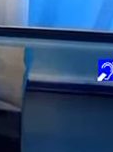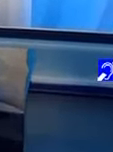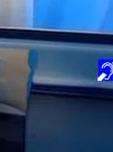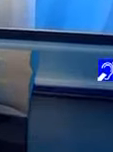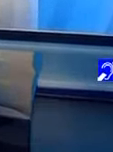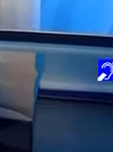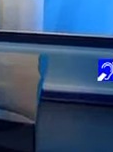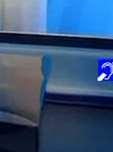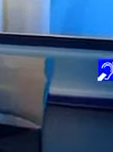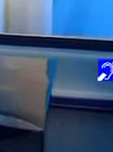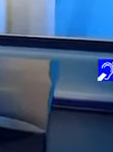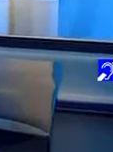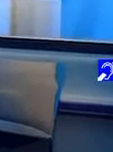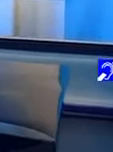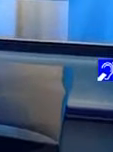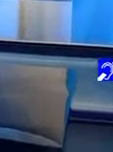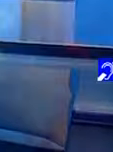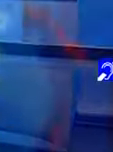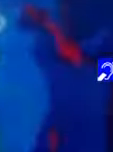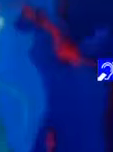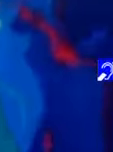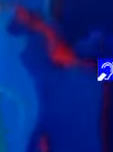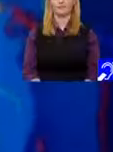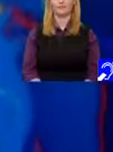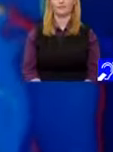Adela Dănilă vă prezintă Telejurnalul.